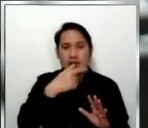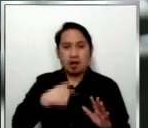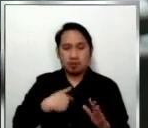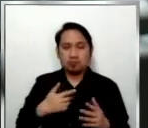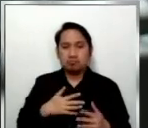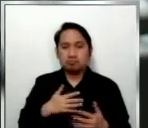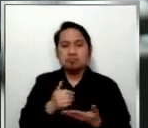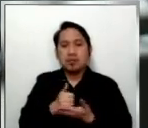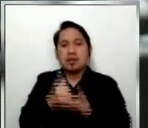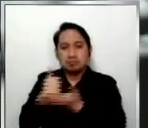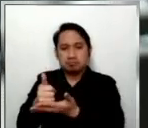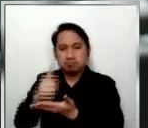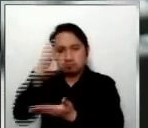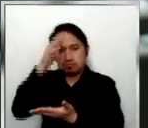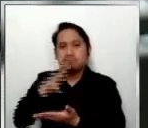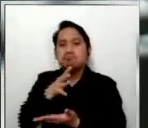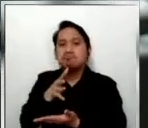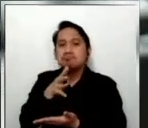sila mama.